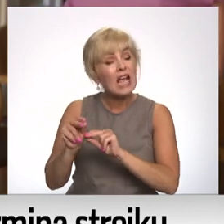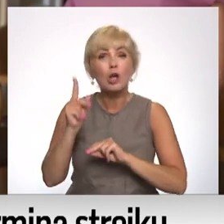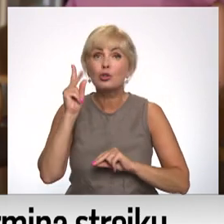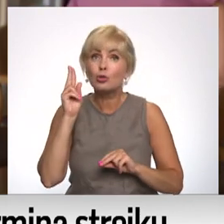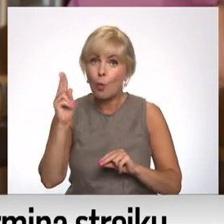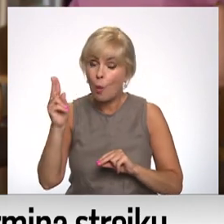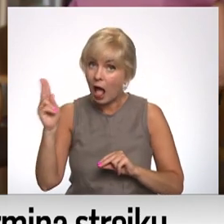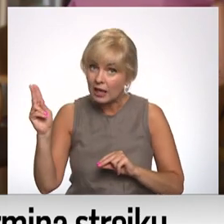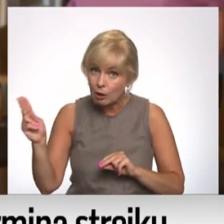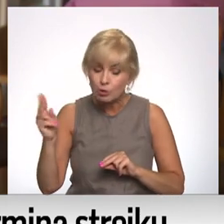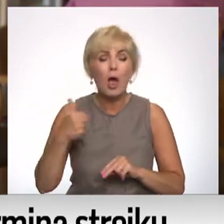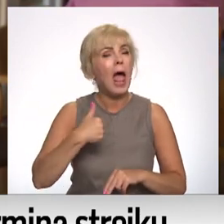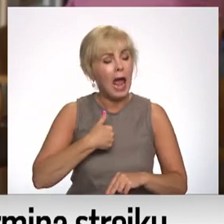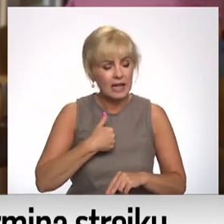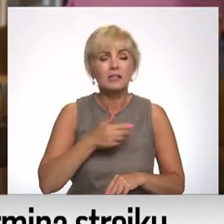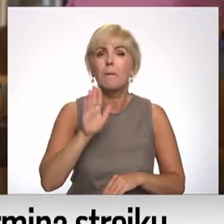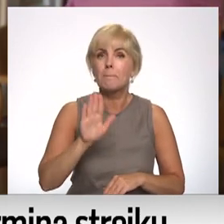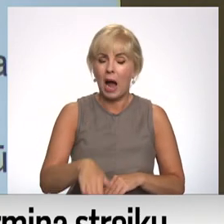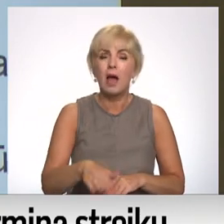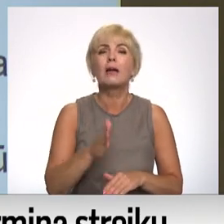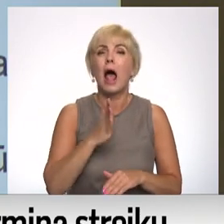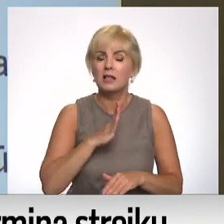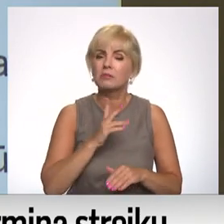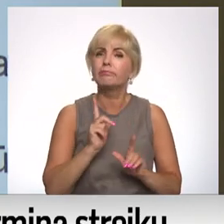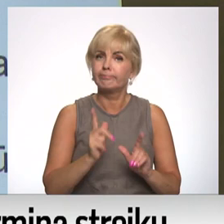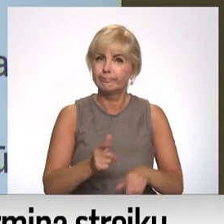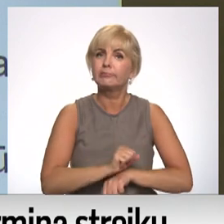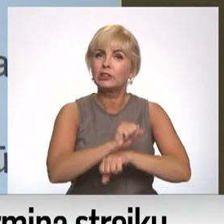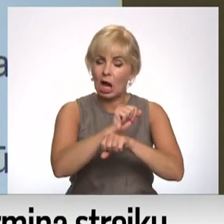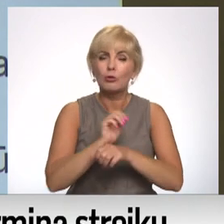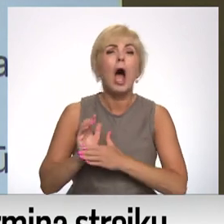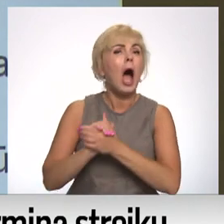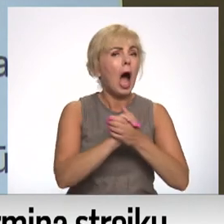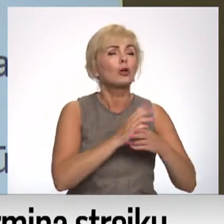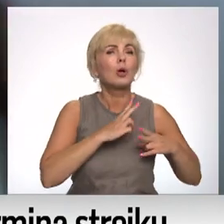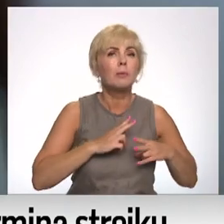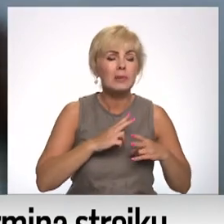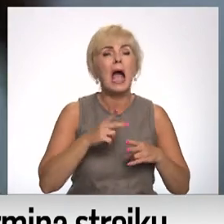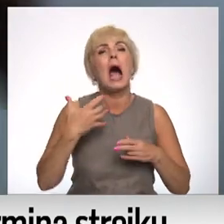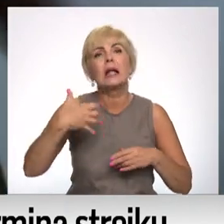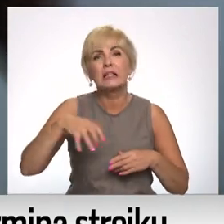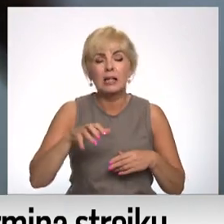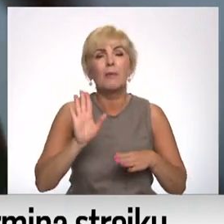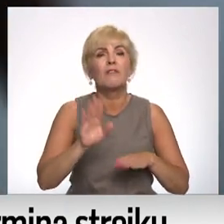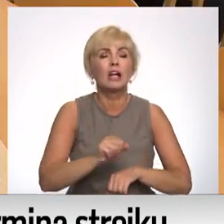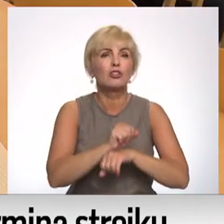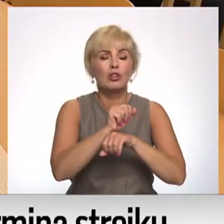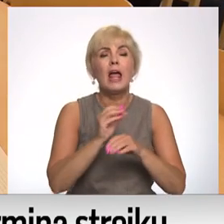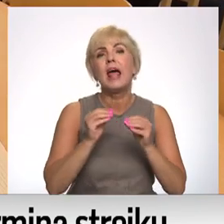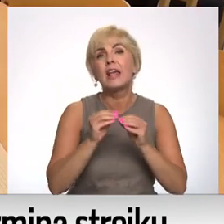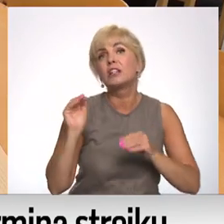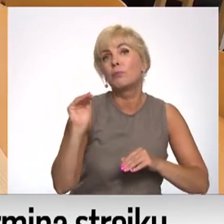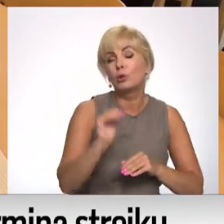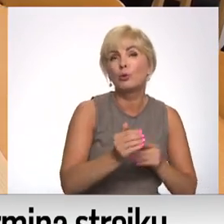kā es esmu viennozīmīgi par streiku. Arotbiedrība lēš, ka streikot varētu vairāki 10 000